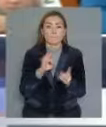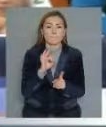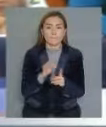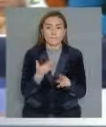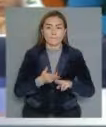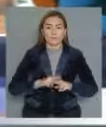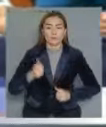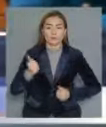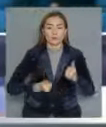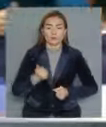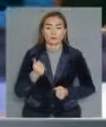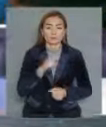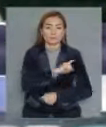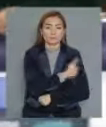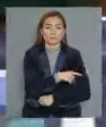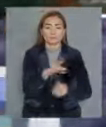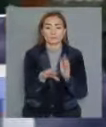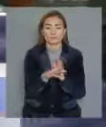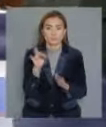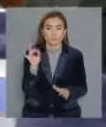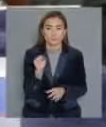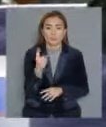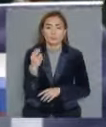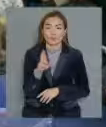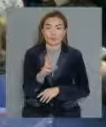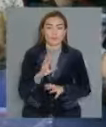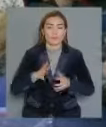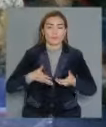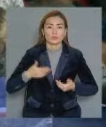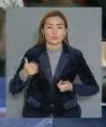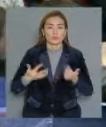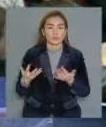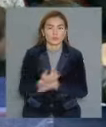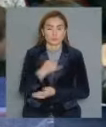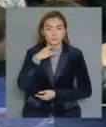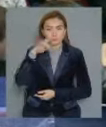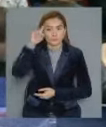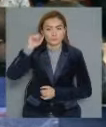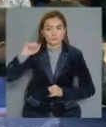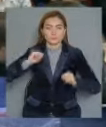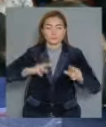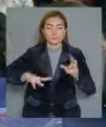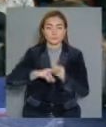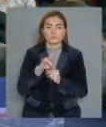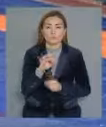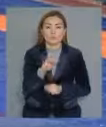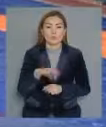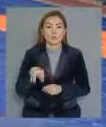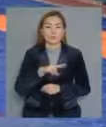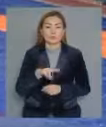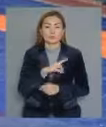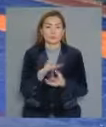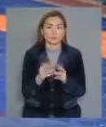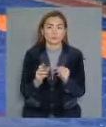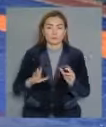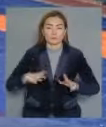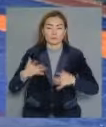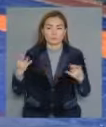осы турнирден ең мықтыларды іріктеп, Азия әлем чемпионатында Қазақстанның спортшыларын Номад MMA тұжырымы бойынша